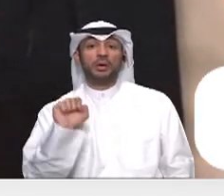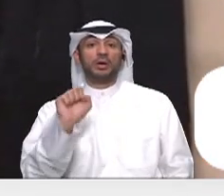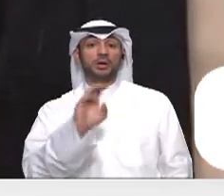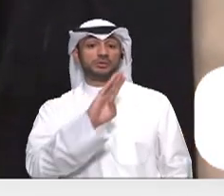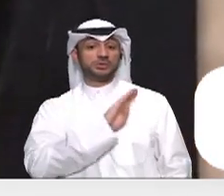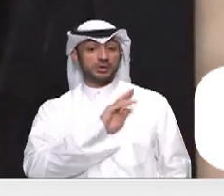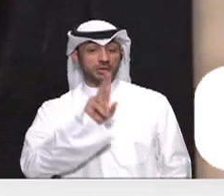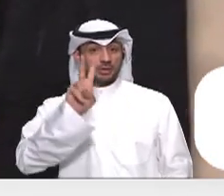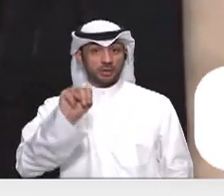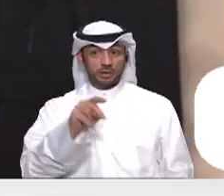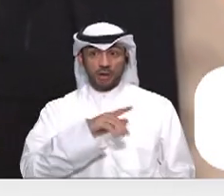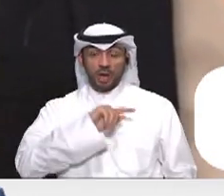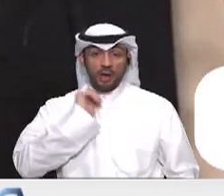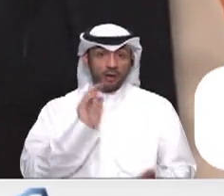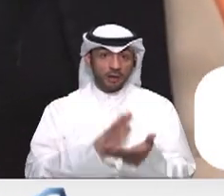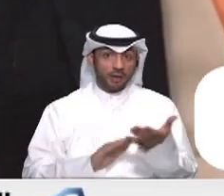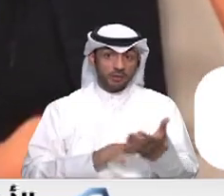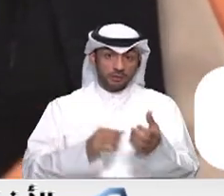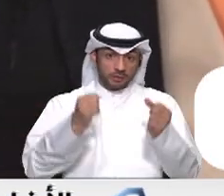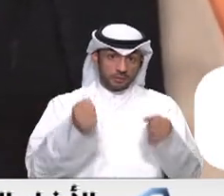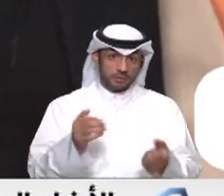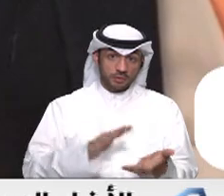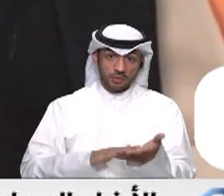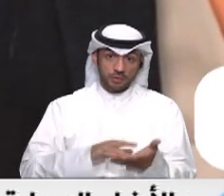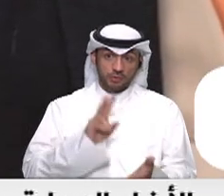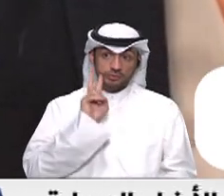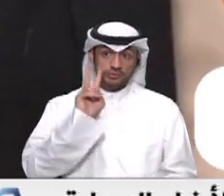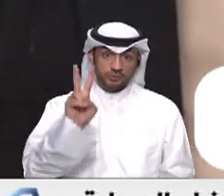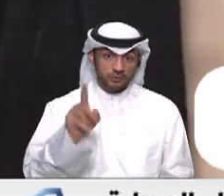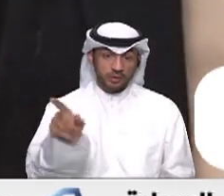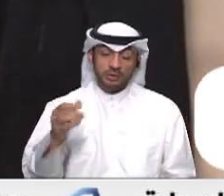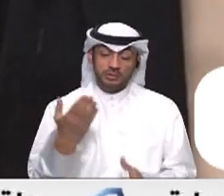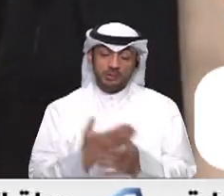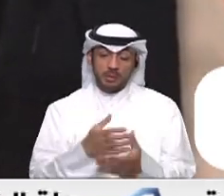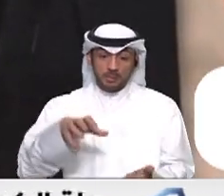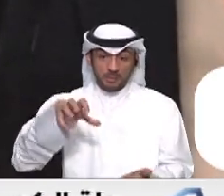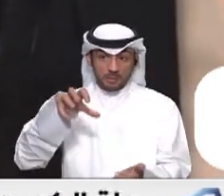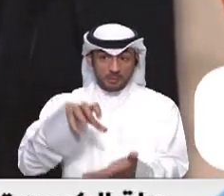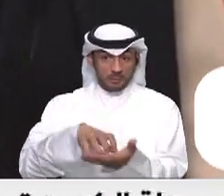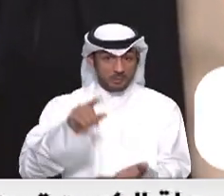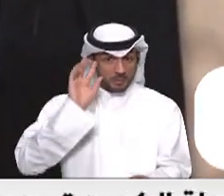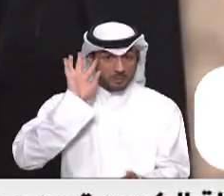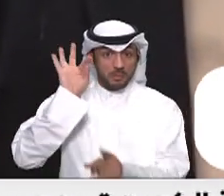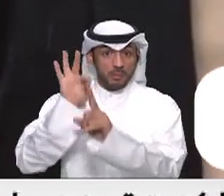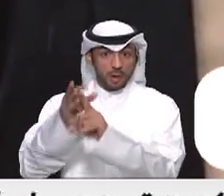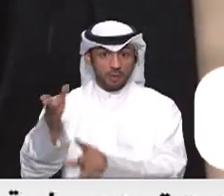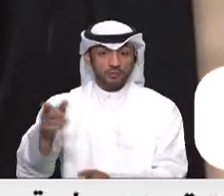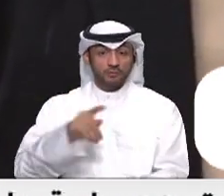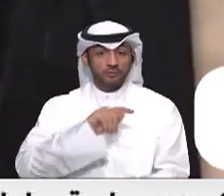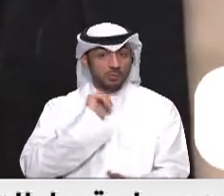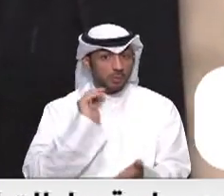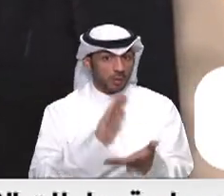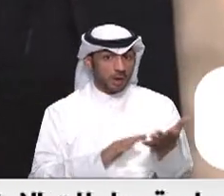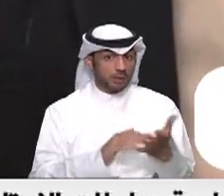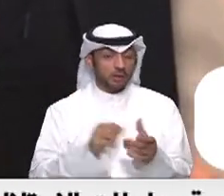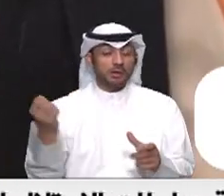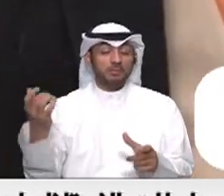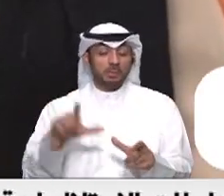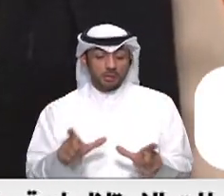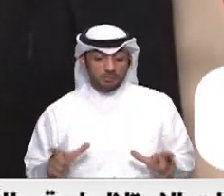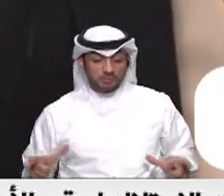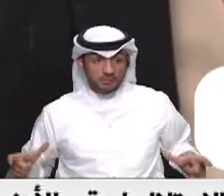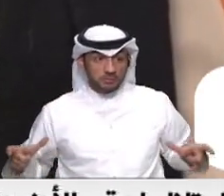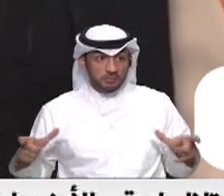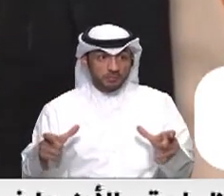مواقع قوات اليونيفيل ولمواقعها الاستراتيجية في القرى الجنوبية لبيروت وأنها محصنة.